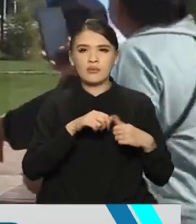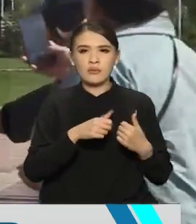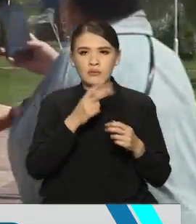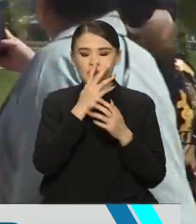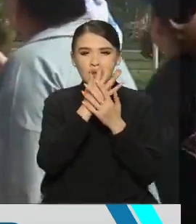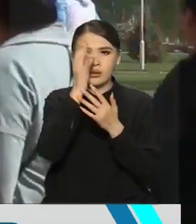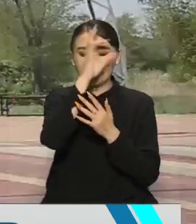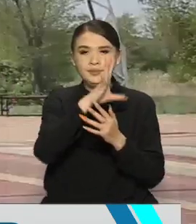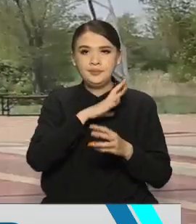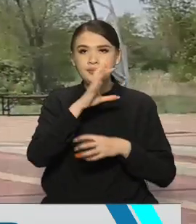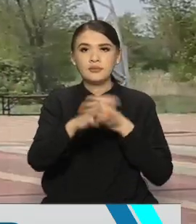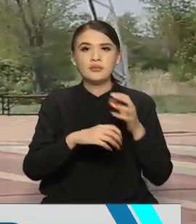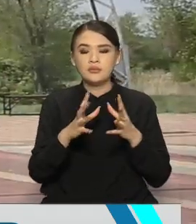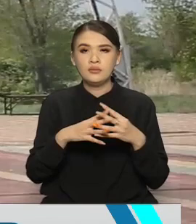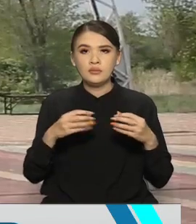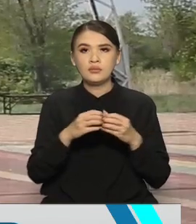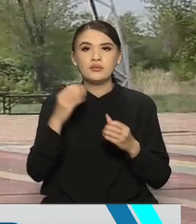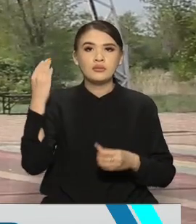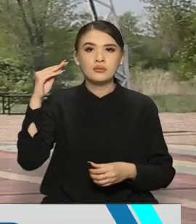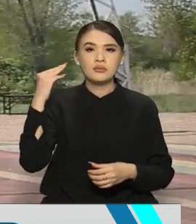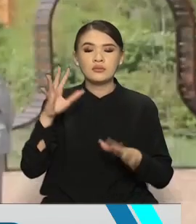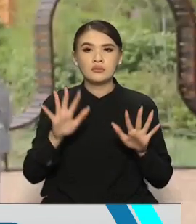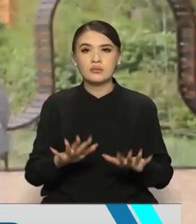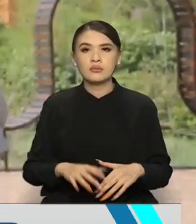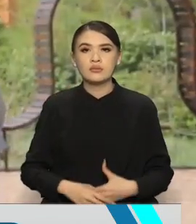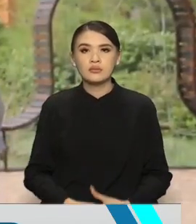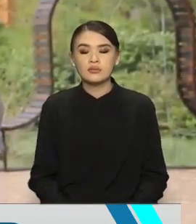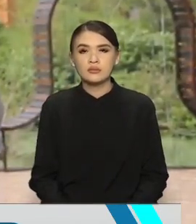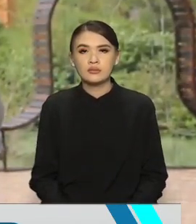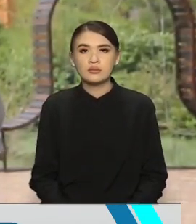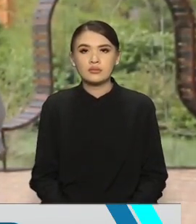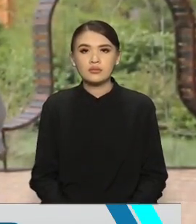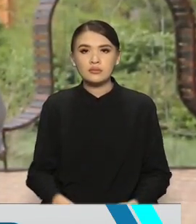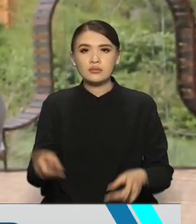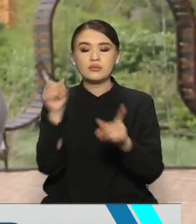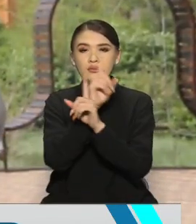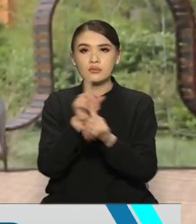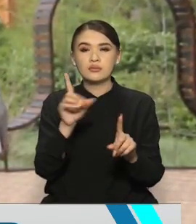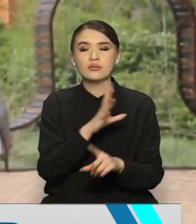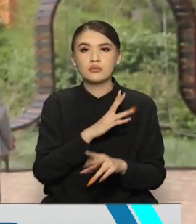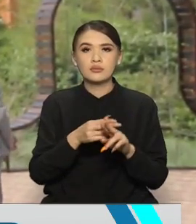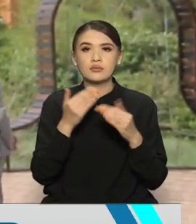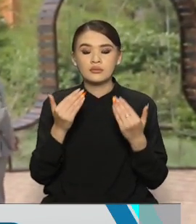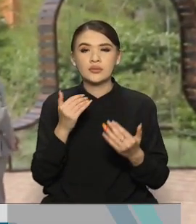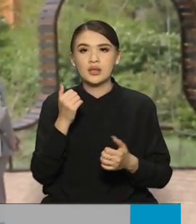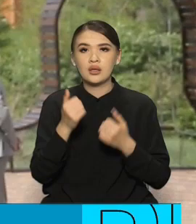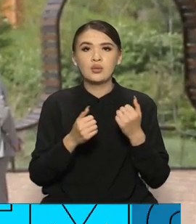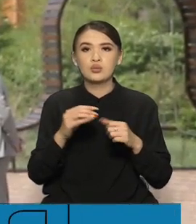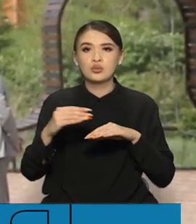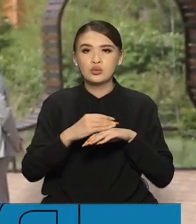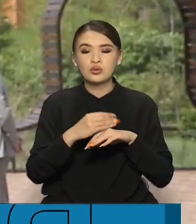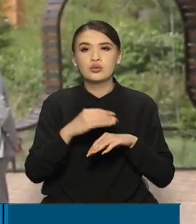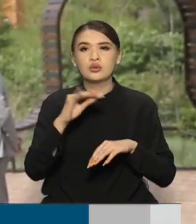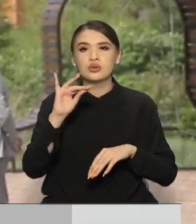накануне международного дня семьи в Актобе Ну на самом деле необычный формат поскольку Сегодня у нас бегут муж жена